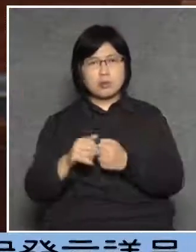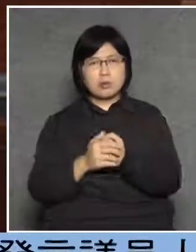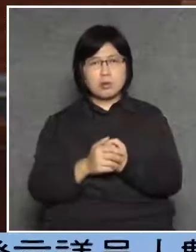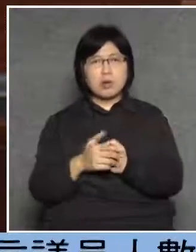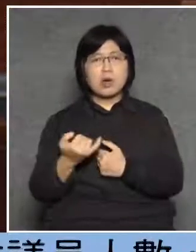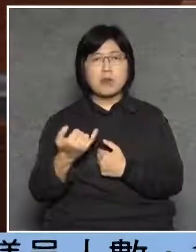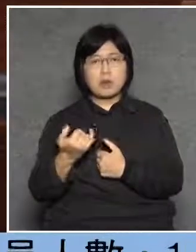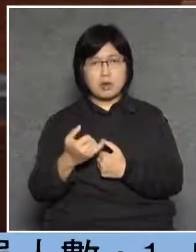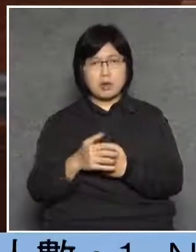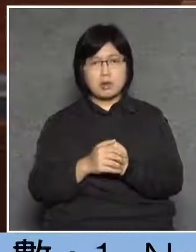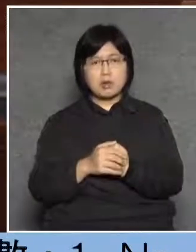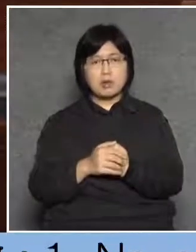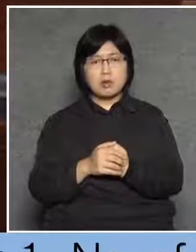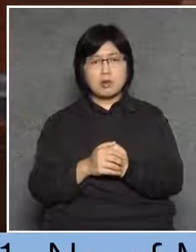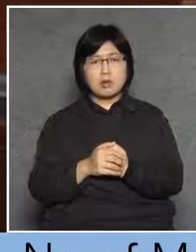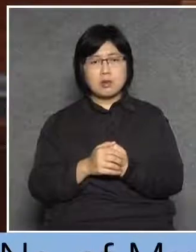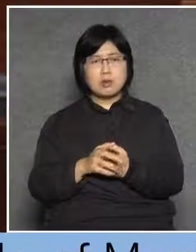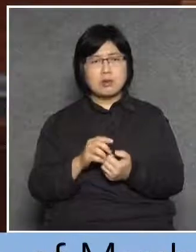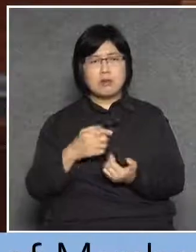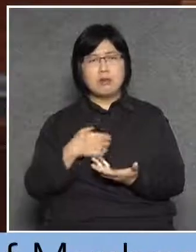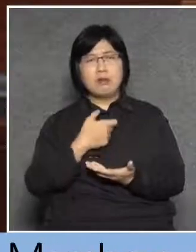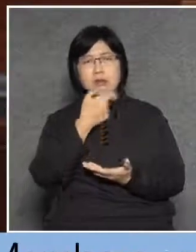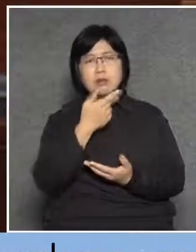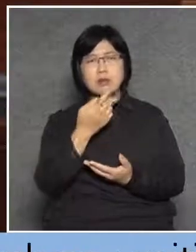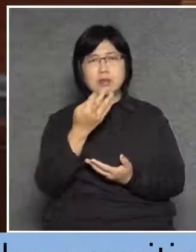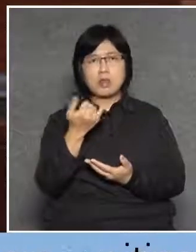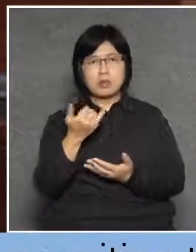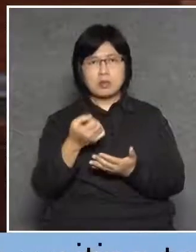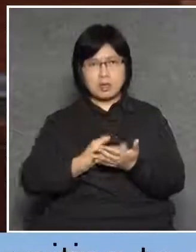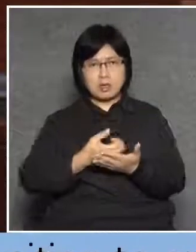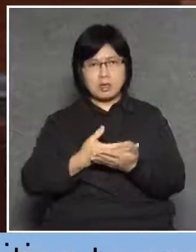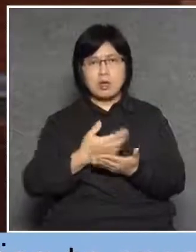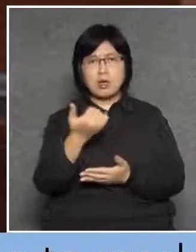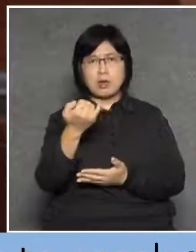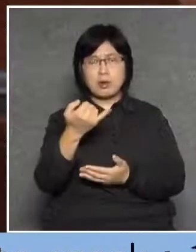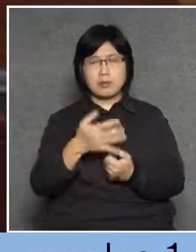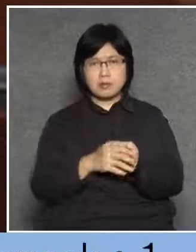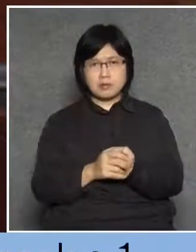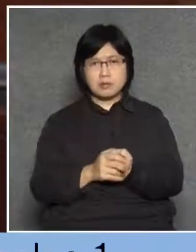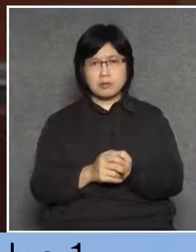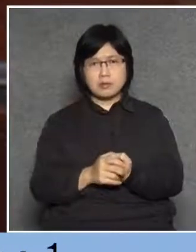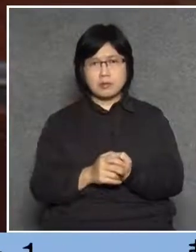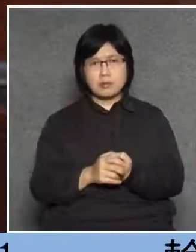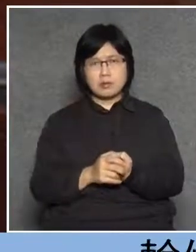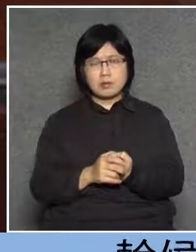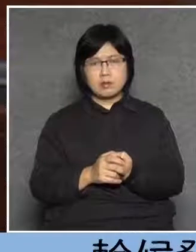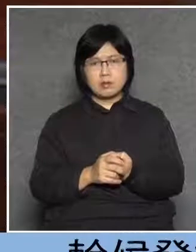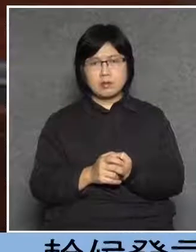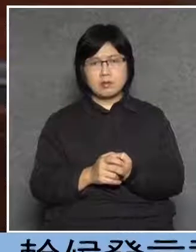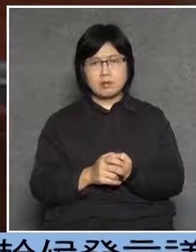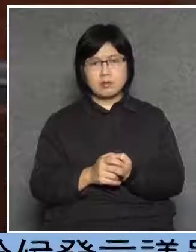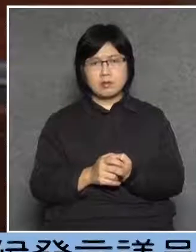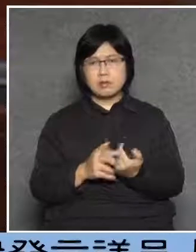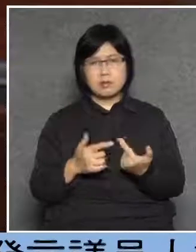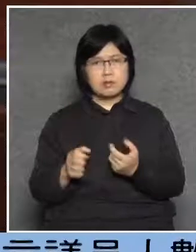不是 很有兴趣，真的很讽刺的，36个指引，是不是。所以即是继续讨